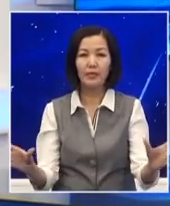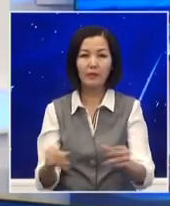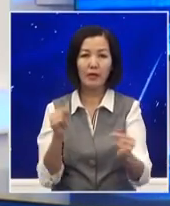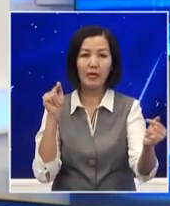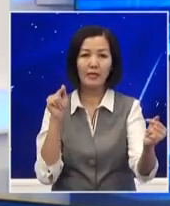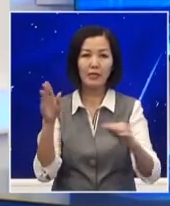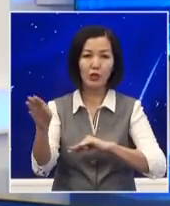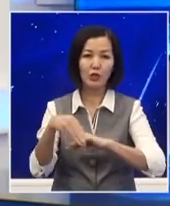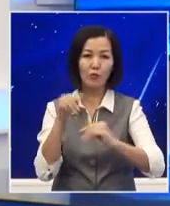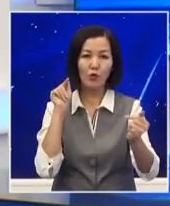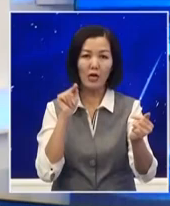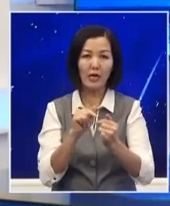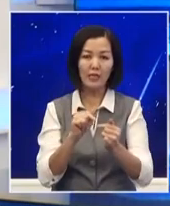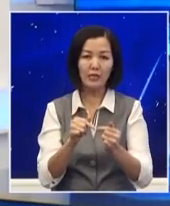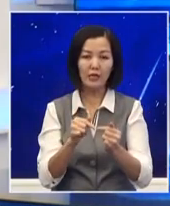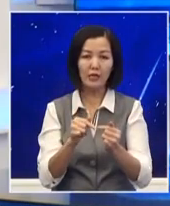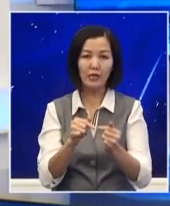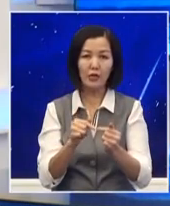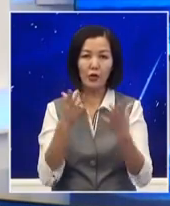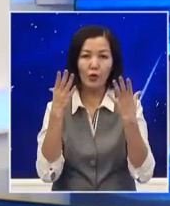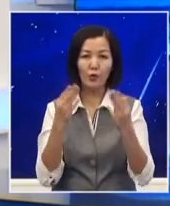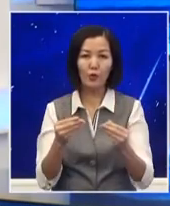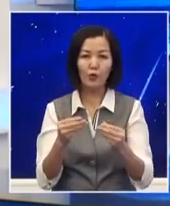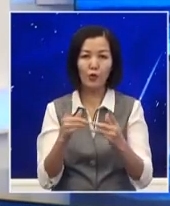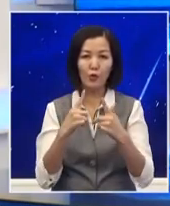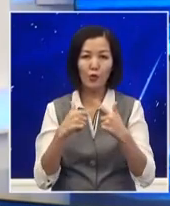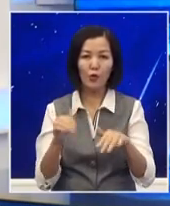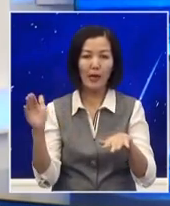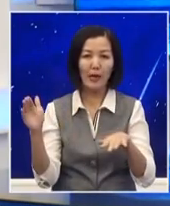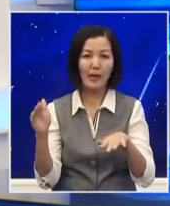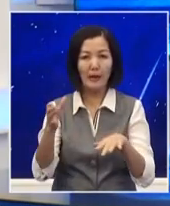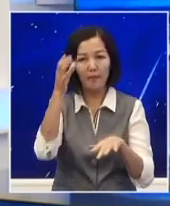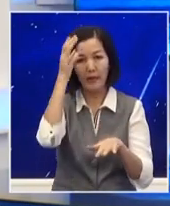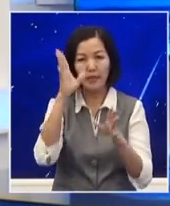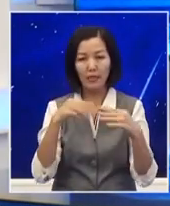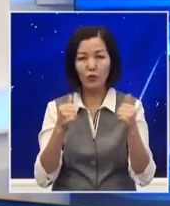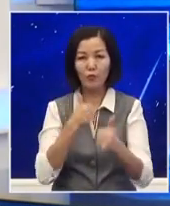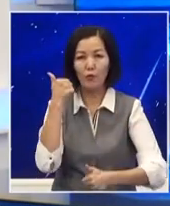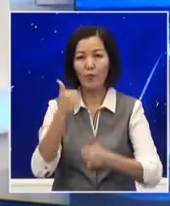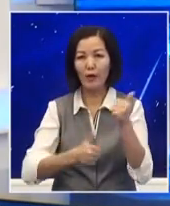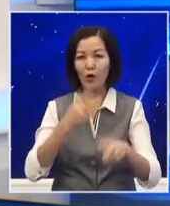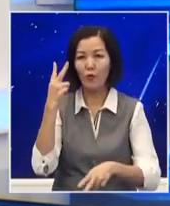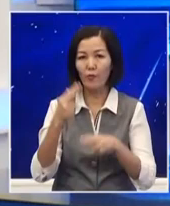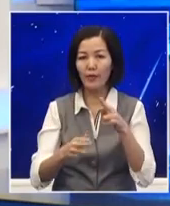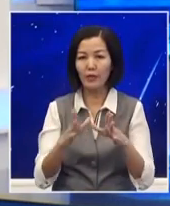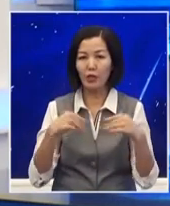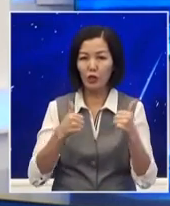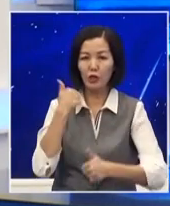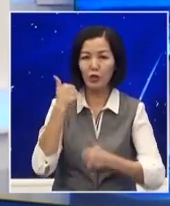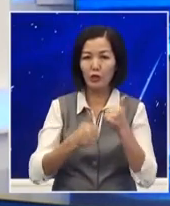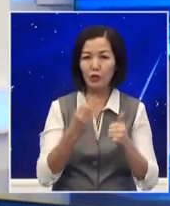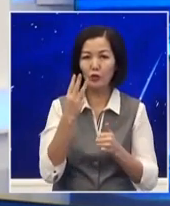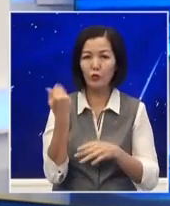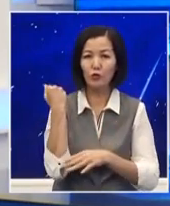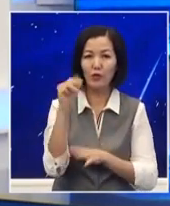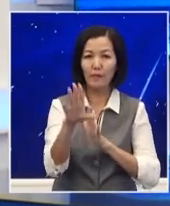Сыбайлас жемқорлыққа қарсы күрес күніне орай ұйымдастырылған парасатты отбасы байқауы өз мәресіне жетті. Бүгін жанұялық жарыстың үш